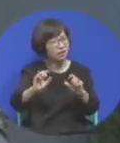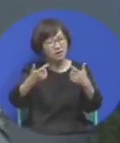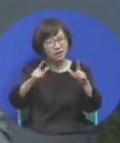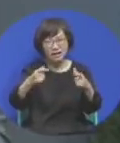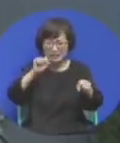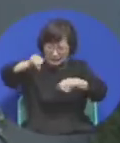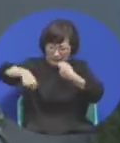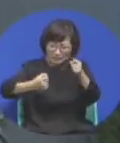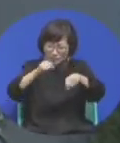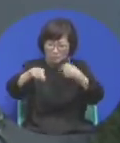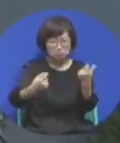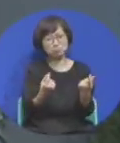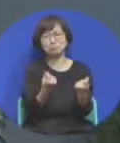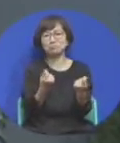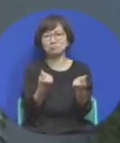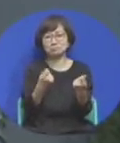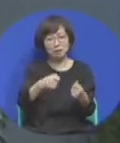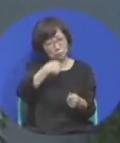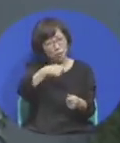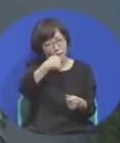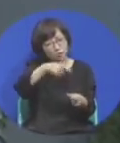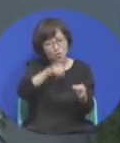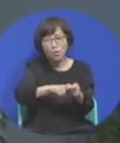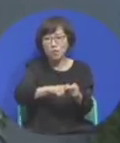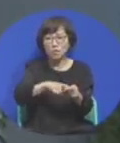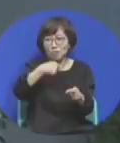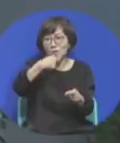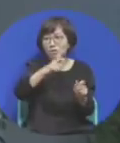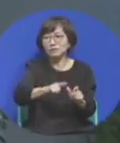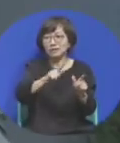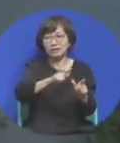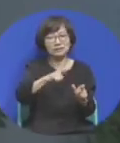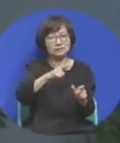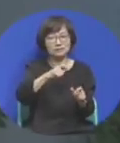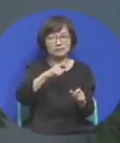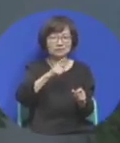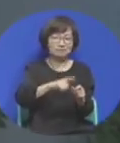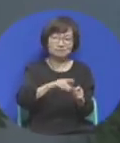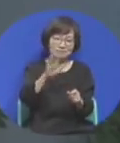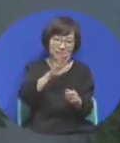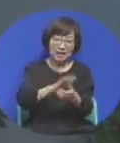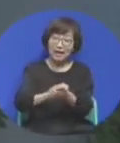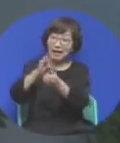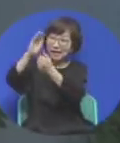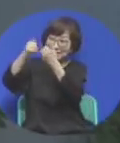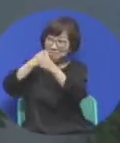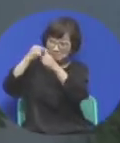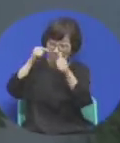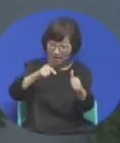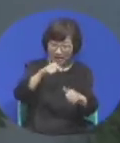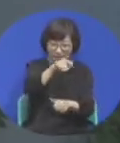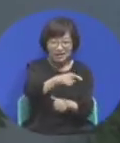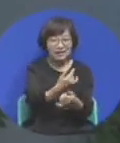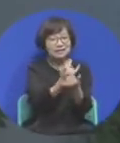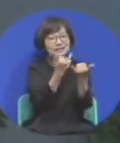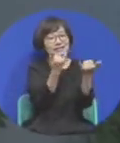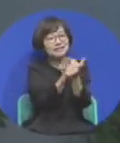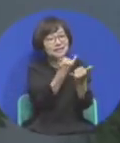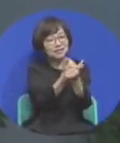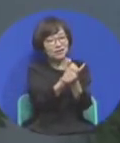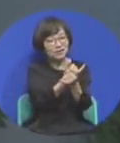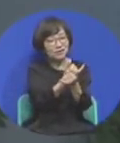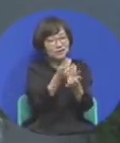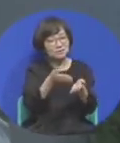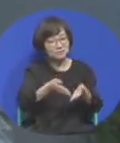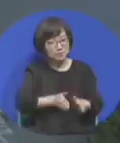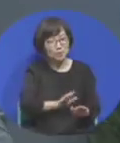living for myself. Who cares about anybody else? How is that the gospel? You're living at the level of an animal then. 그래서 너는 친척 본토 아비 집 떠나라. That's why